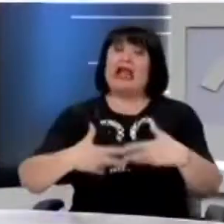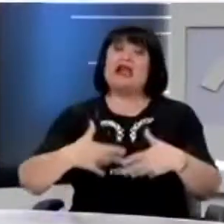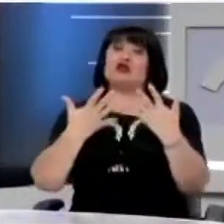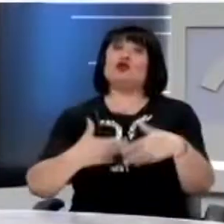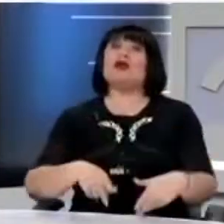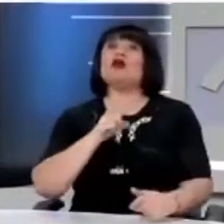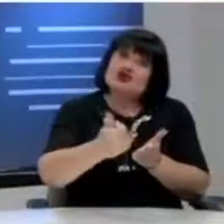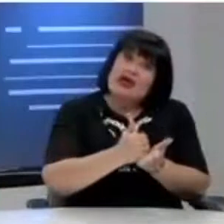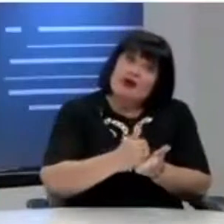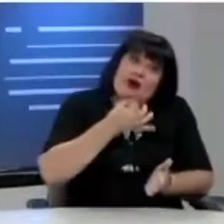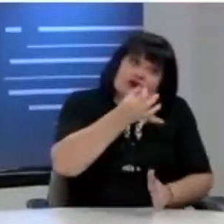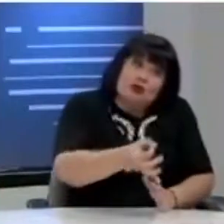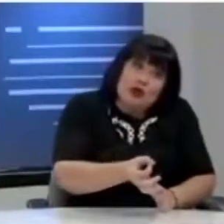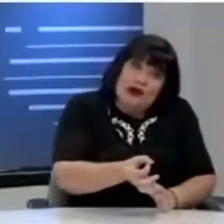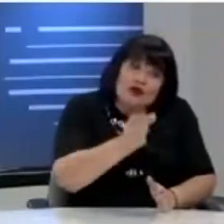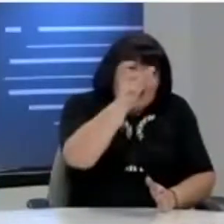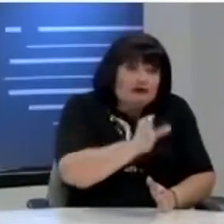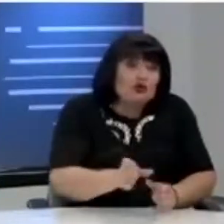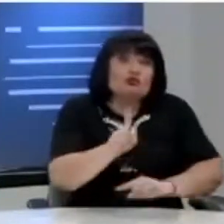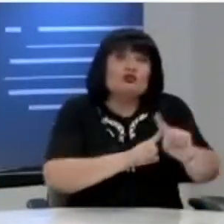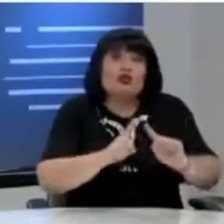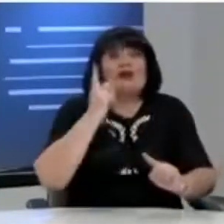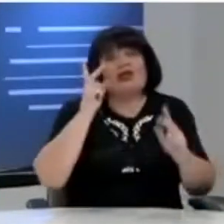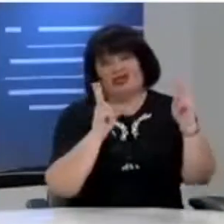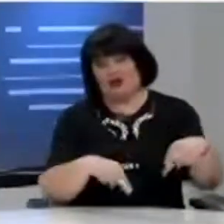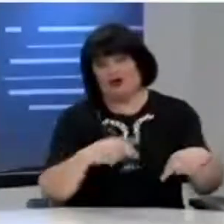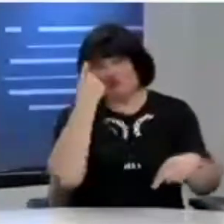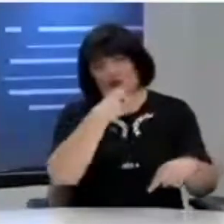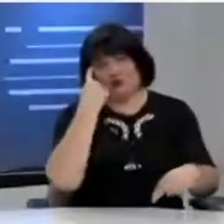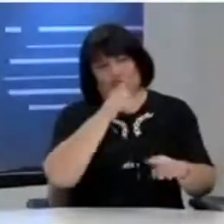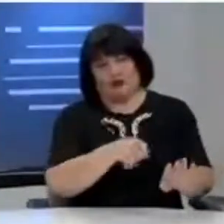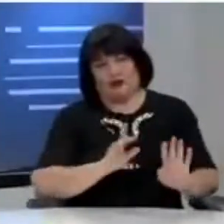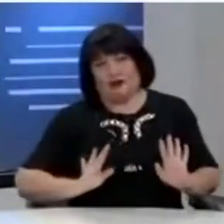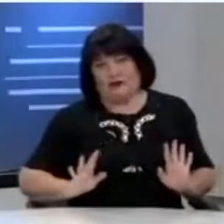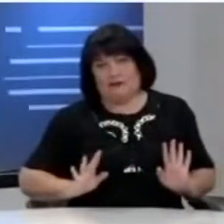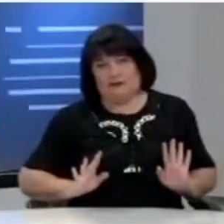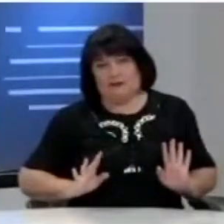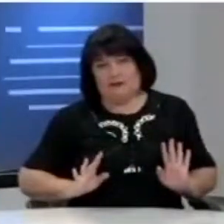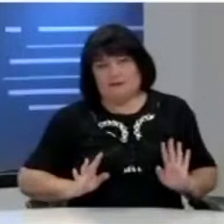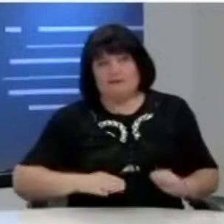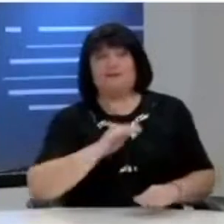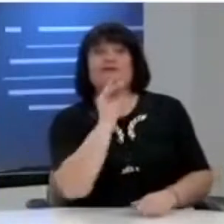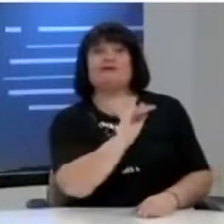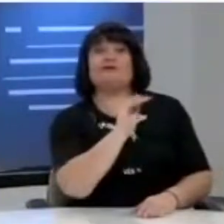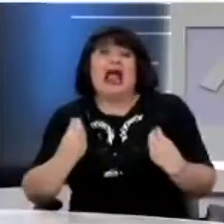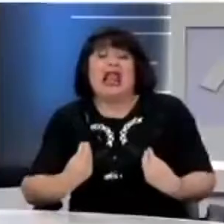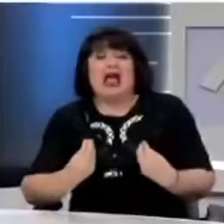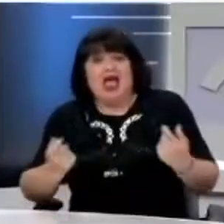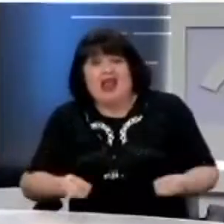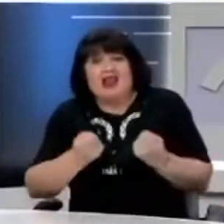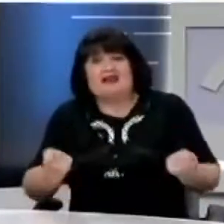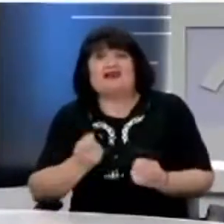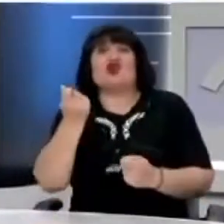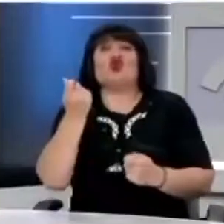στον Κυριάκο Μητσοτάκη και τον Αλέξη Τσίπρα κινήθηκε σε ιδιαίτερα υψηλούς τόνους με πρωτοβουλία του Προέδρου του ΣΥΡΙΖΑ.